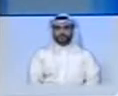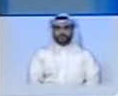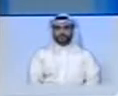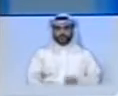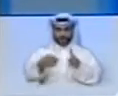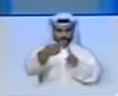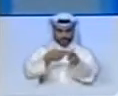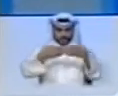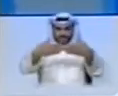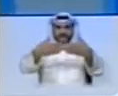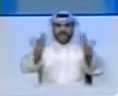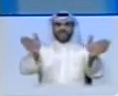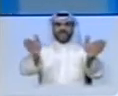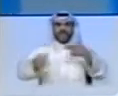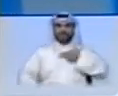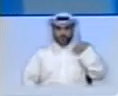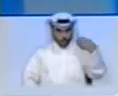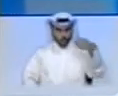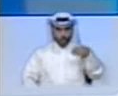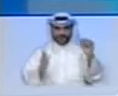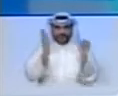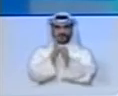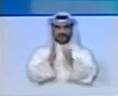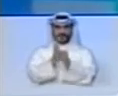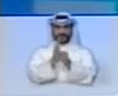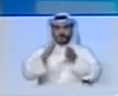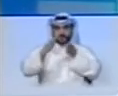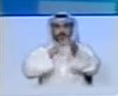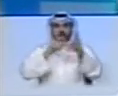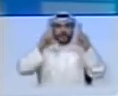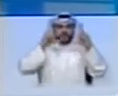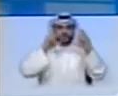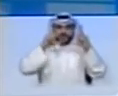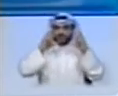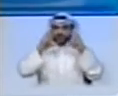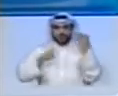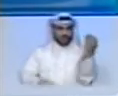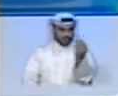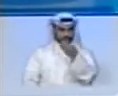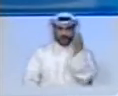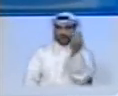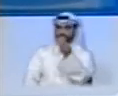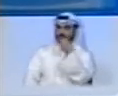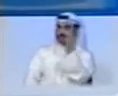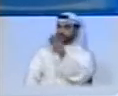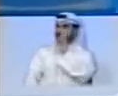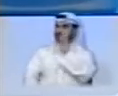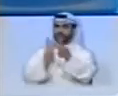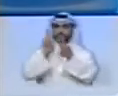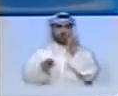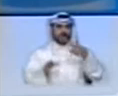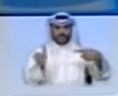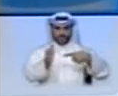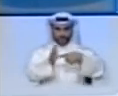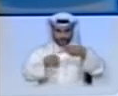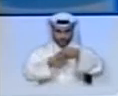افتتح وزير الدولة لشؤون الإسكان ياسر أبل معرض التصميم الهندسي 30 لطلبة كلية الهندسة والبترول بجامعة